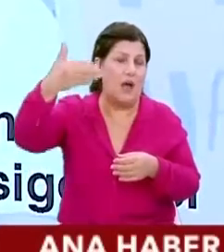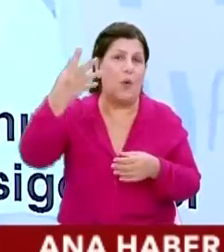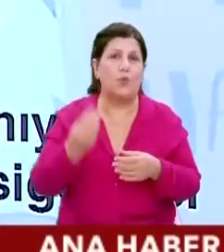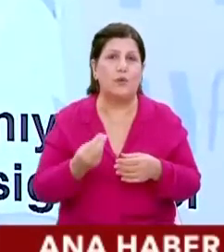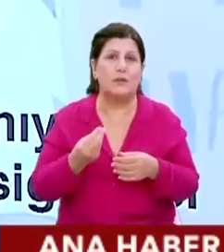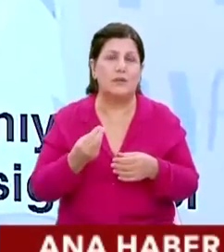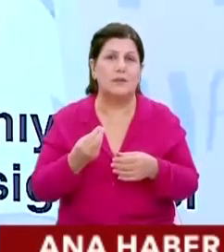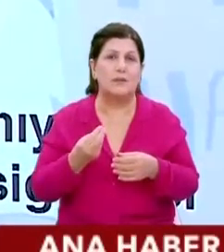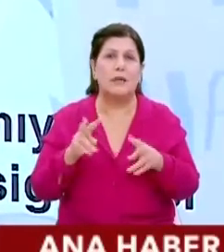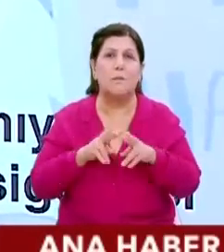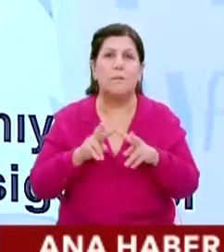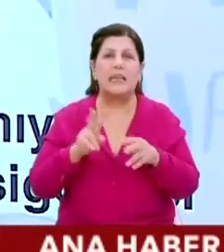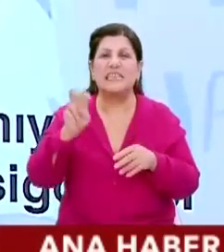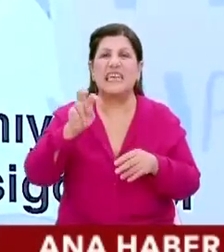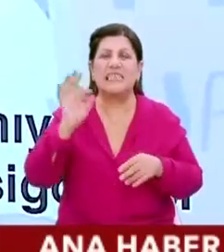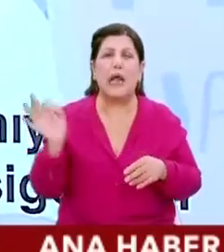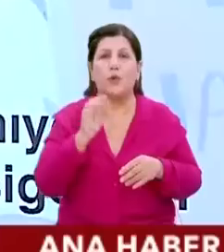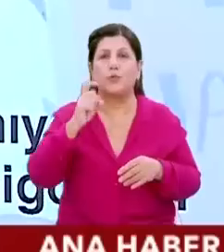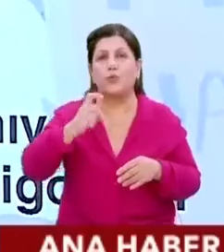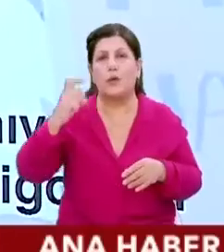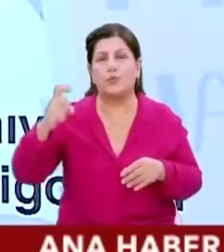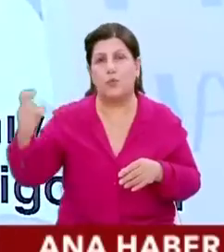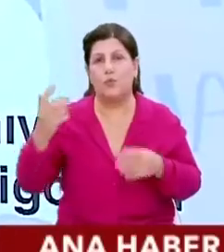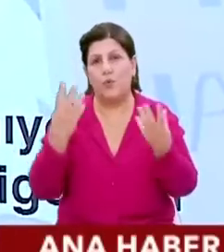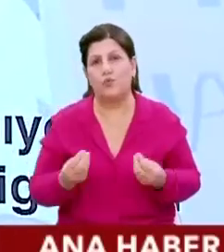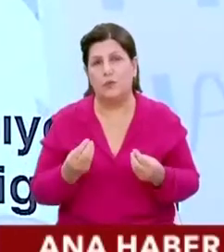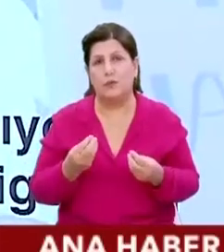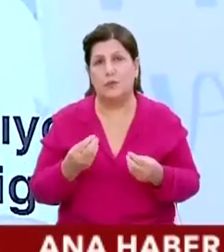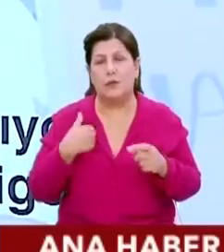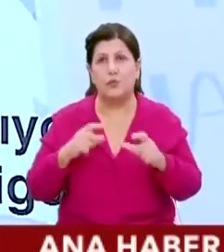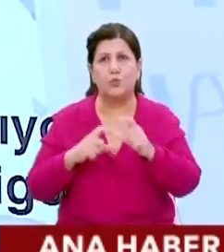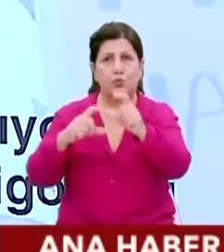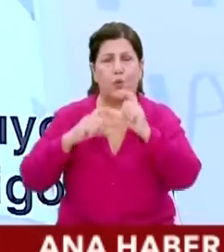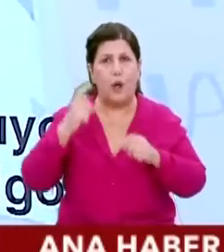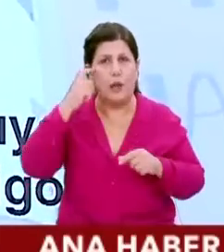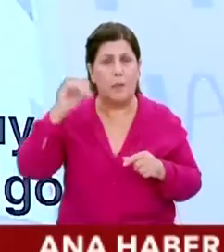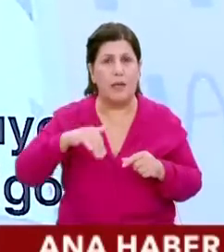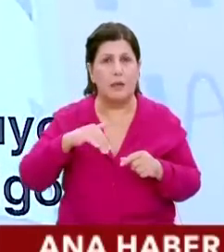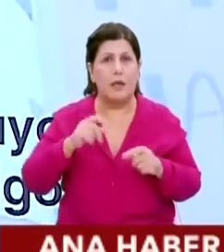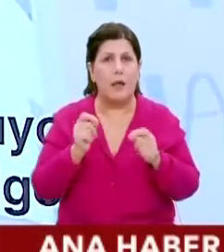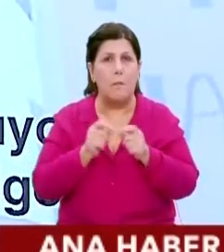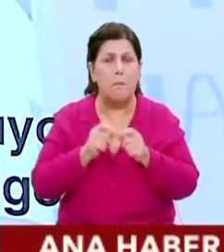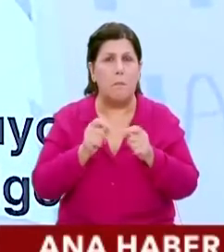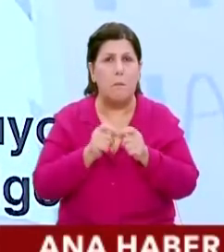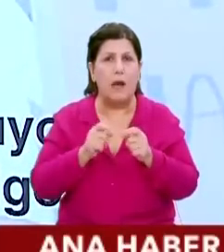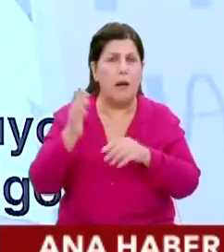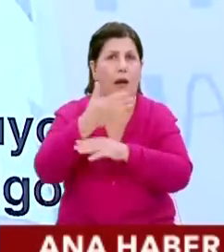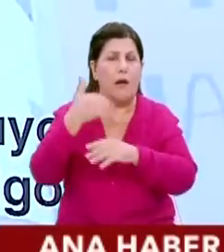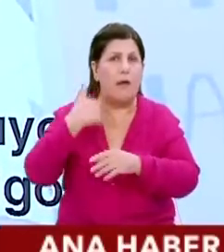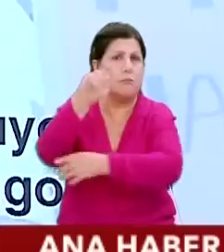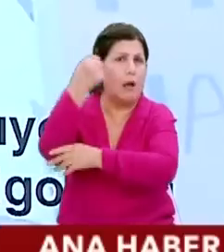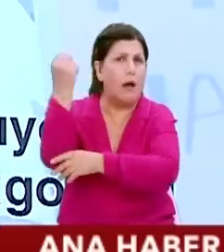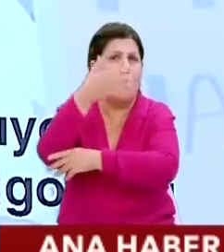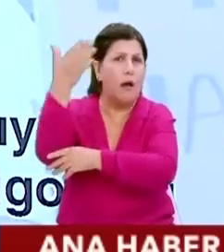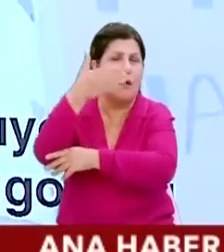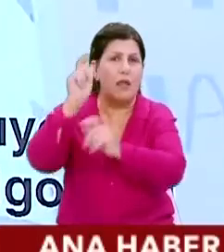Milat 8 Eylül 99 olacak Şu soru aklıma geliyor bayraktarlığını yapmıştık ya deprem